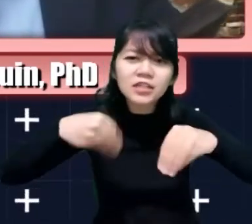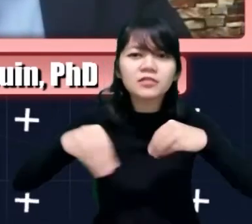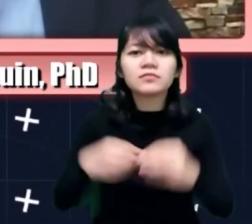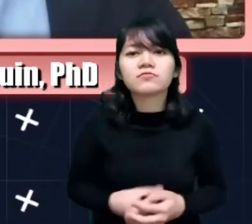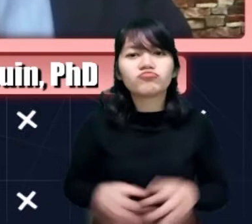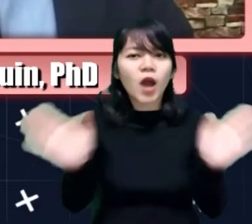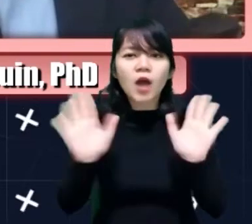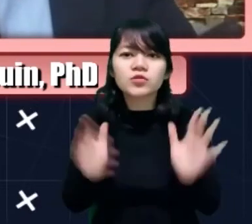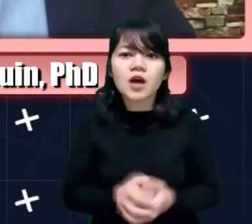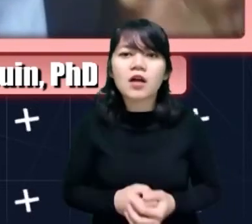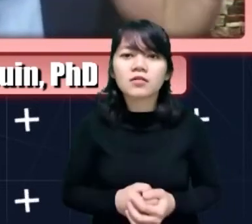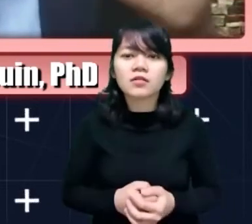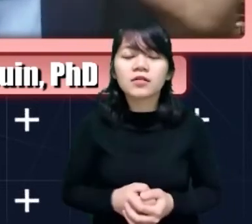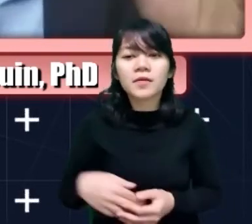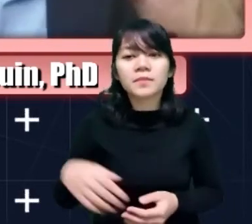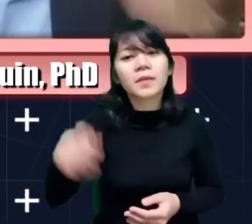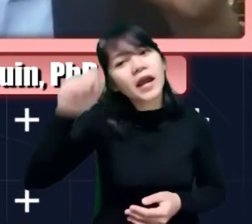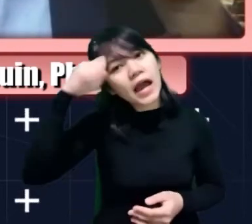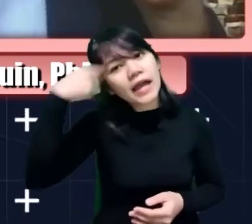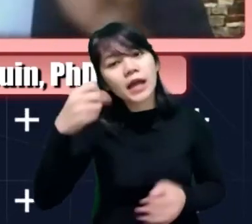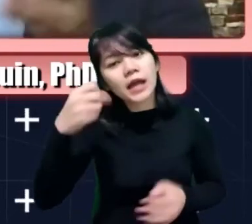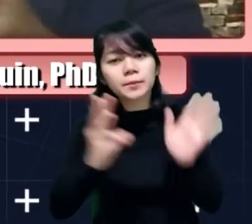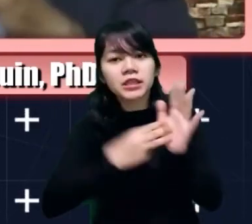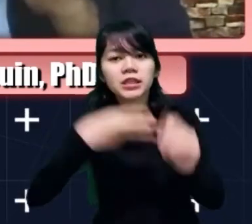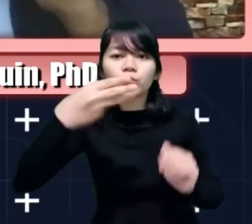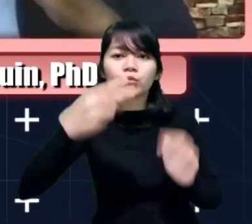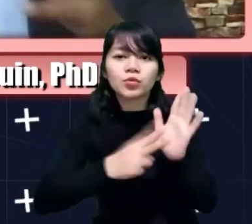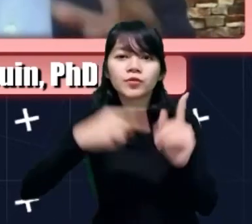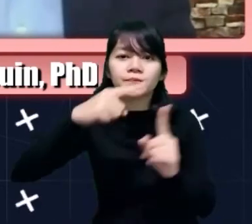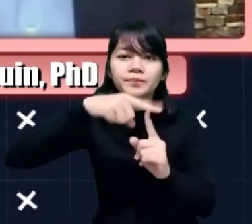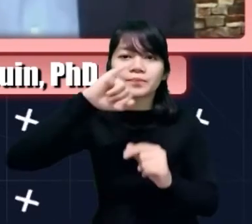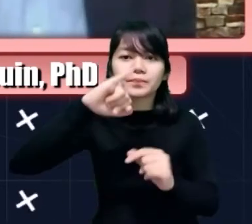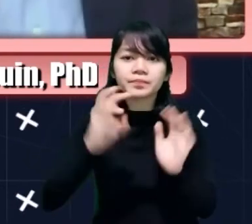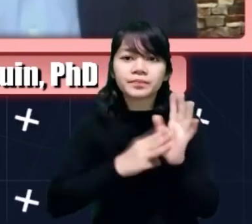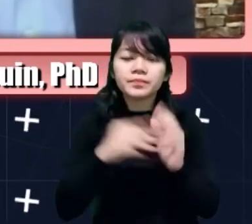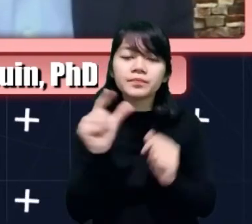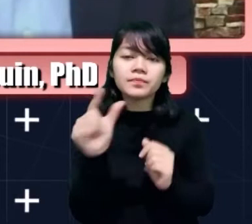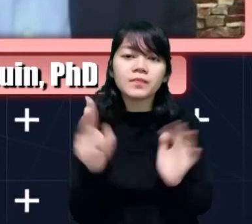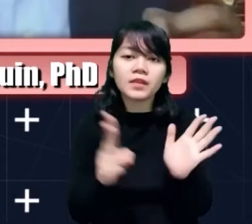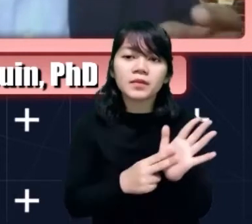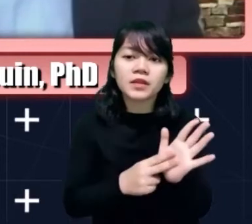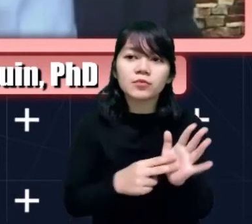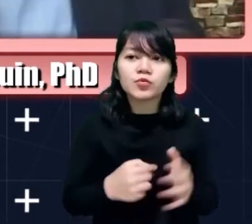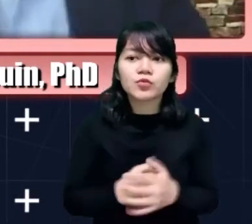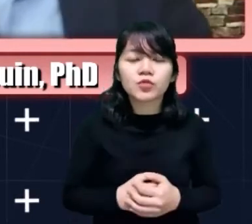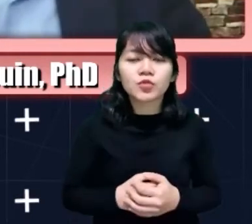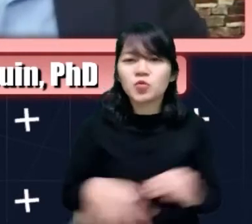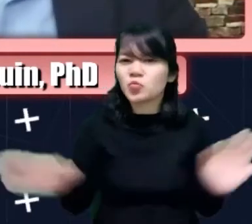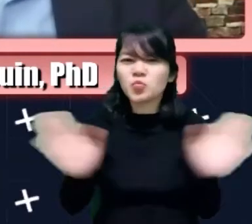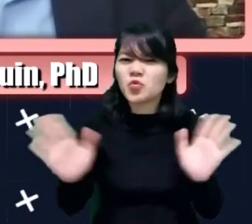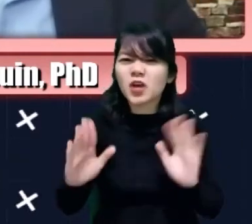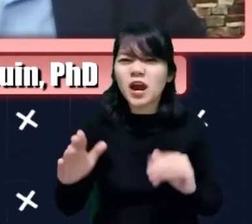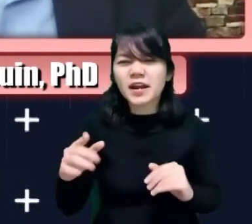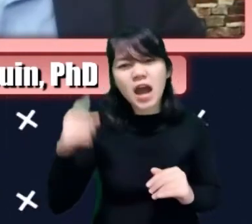Mereka ingat, wah kita ingat. Jadi supaya balance ya, bukan hanya makan ikan ya. Dan daging,